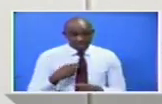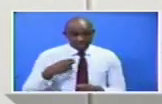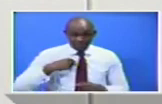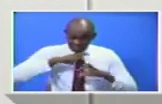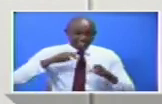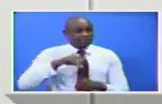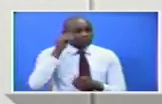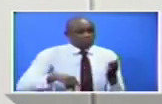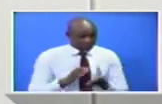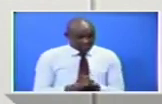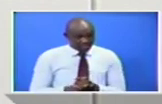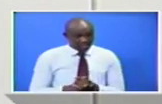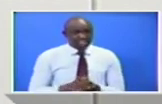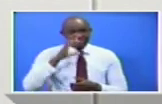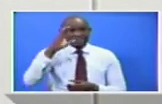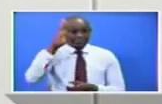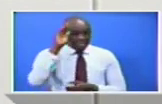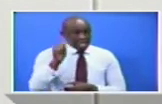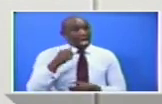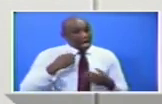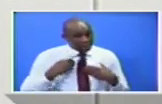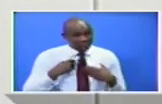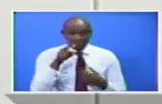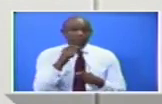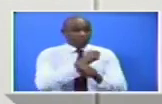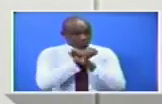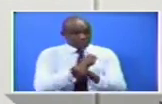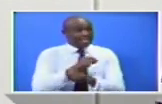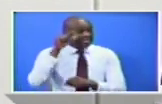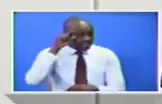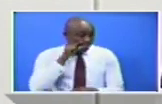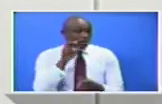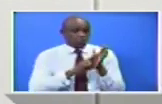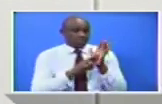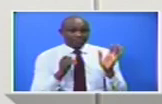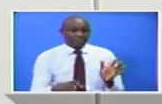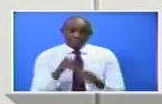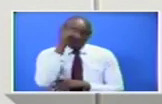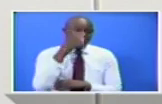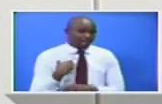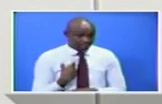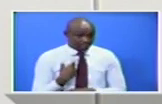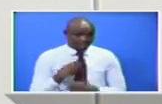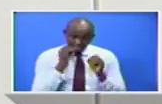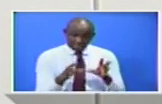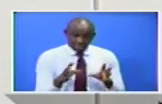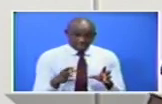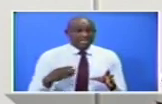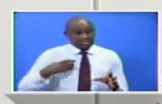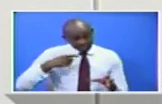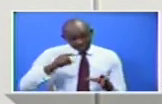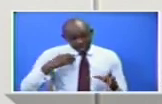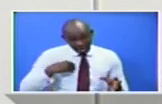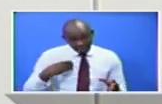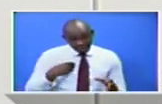nimefanya utafiti nikaona hakuna CDAs zenye zina protect gender pay gap. Hata kwa sheria ya Kenya hakuna. Kuna big gender pay gap of the